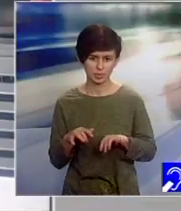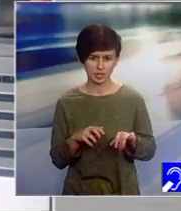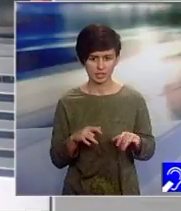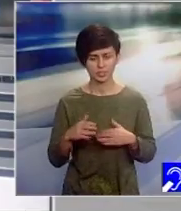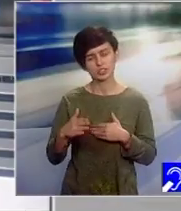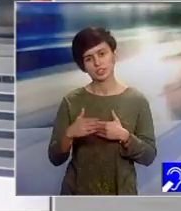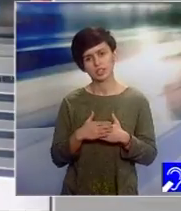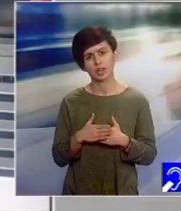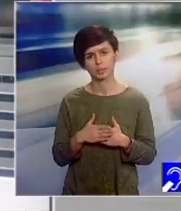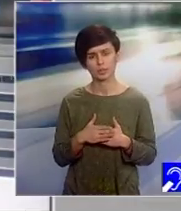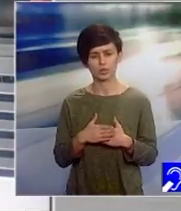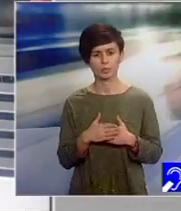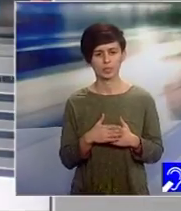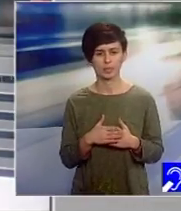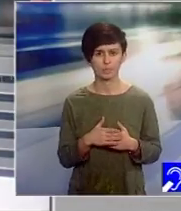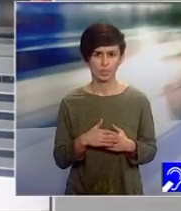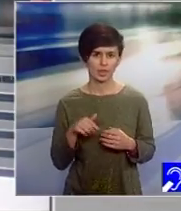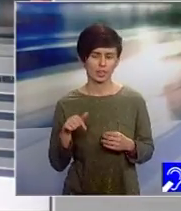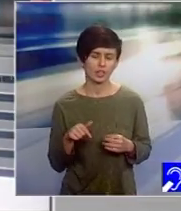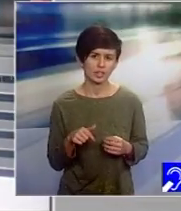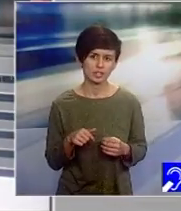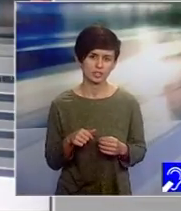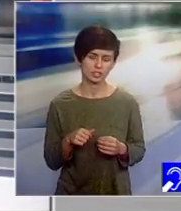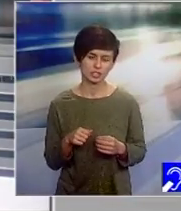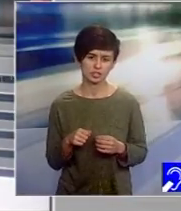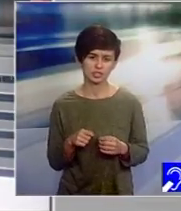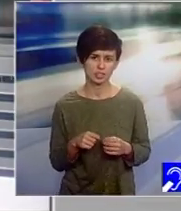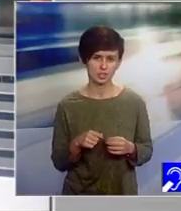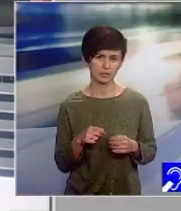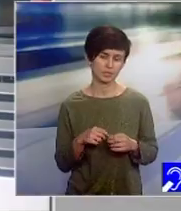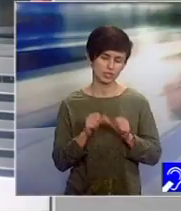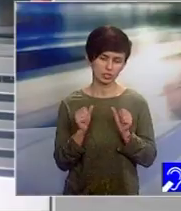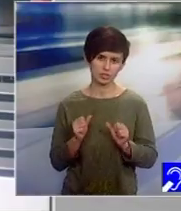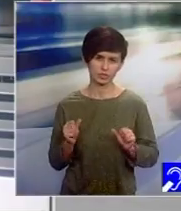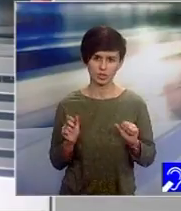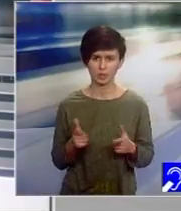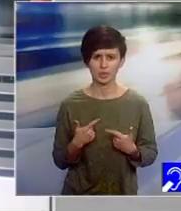genul vocal instrumental, lead, opera coaching, etc.